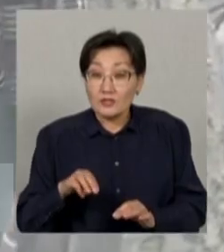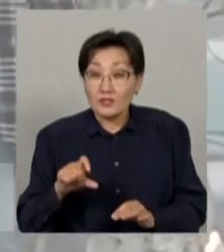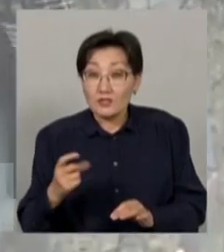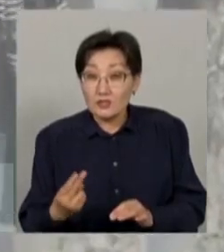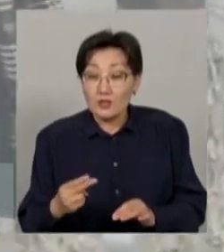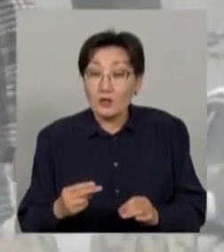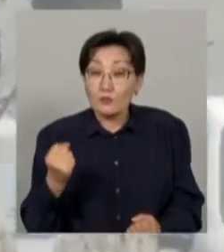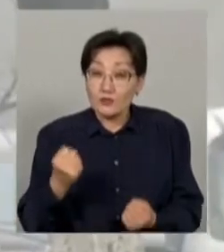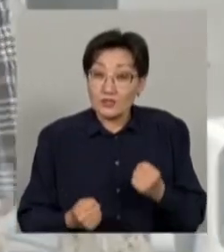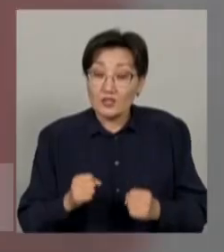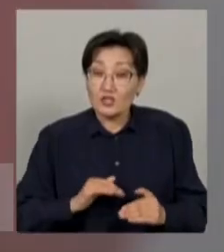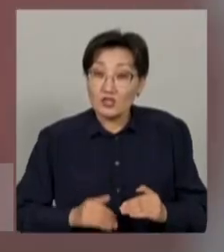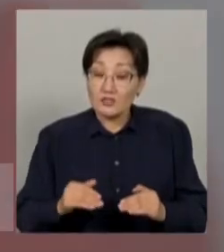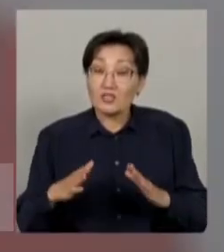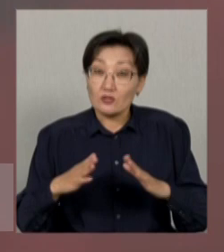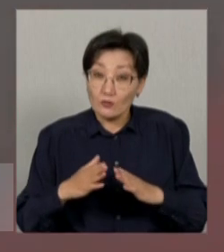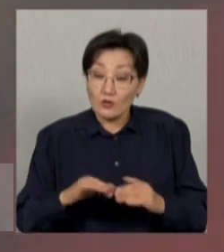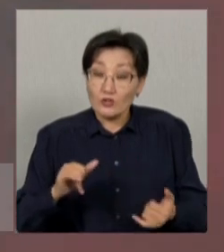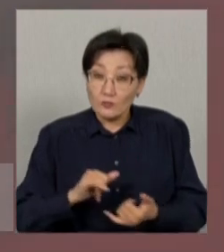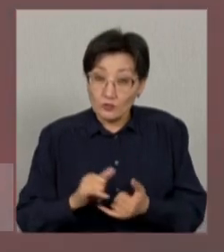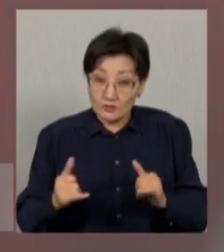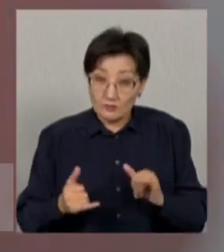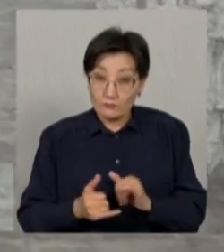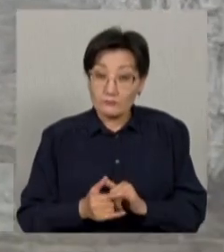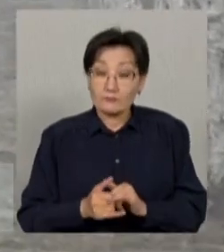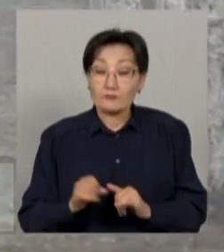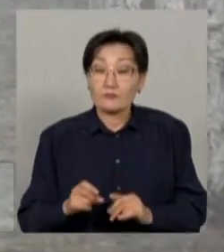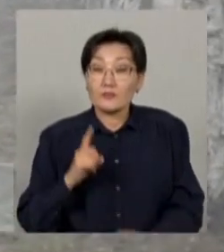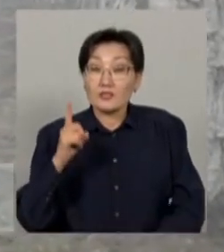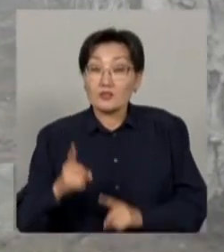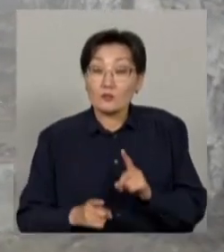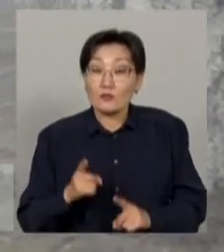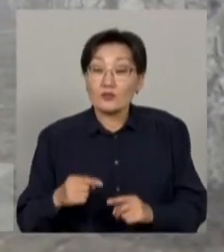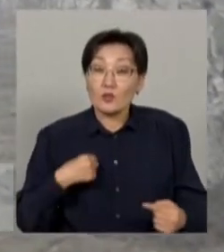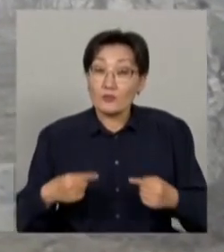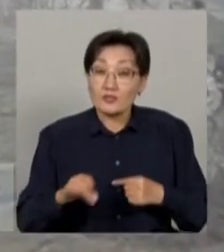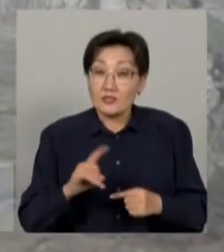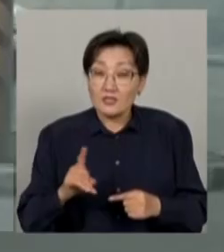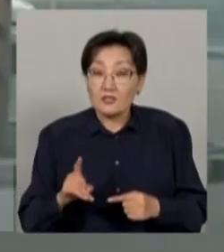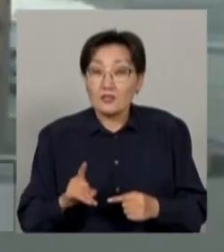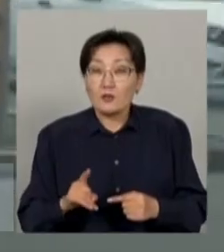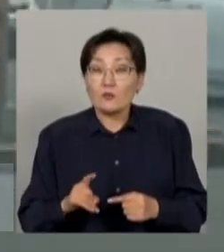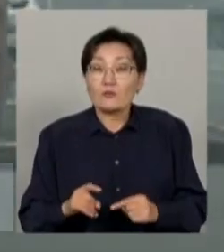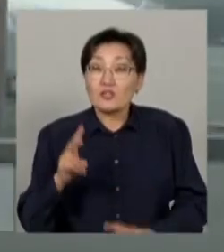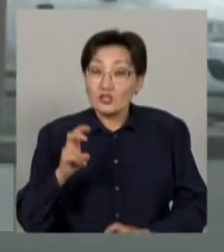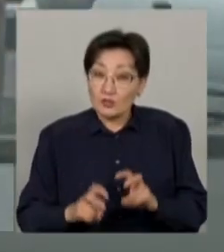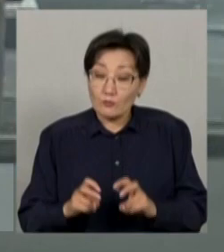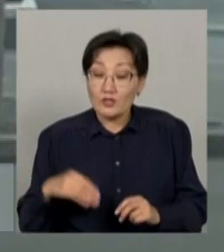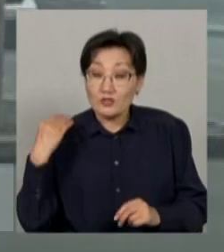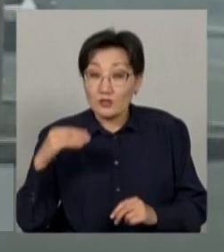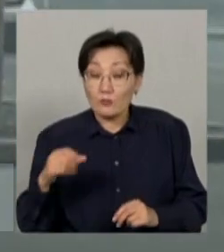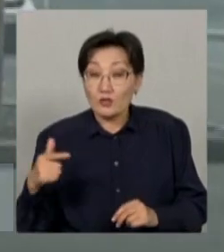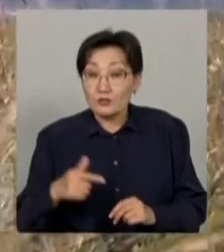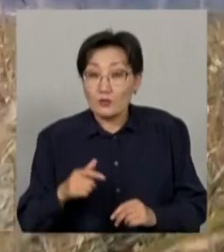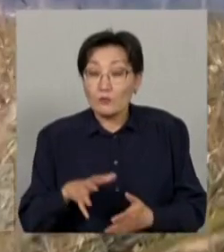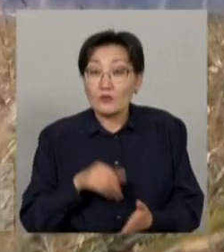котельный, автотранспорт и частный сектор. Усть-Каменогорск и Темиртау страдают из эмиссий промышленности. В Актобе и